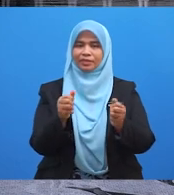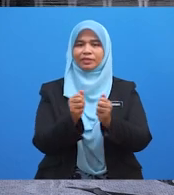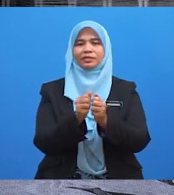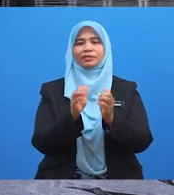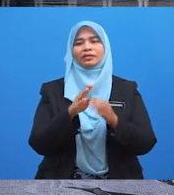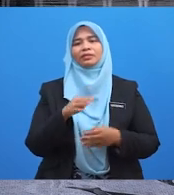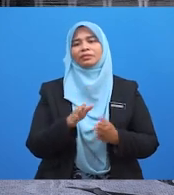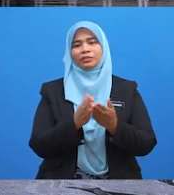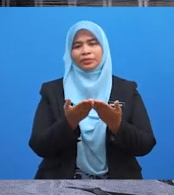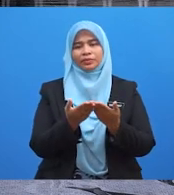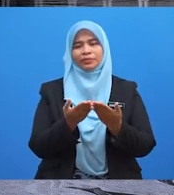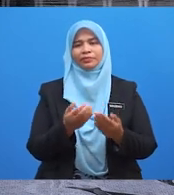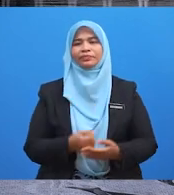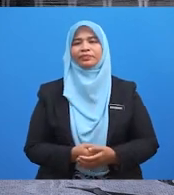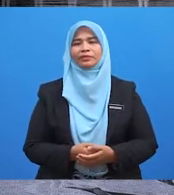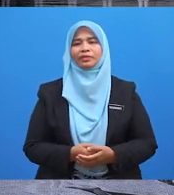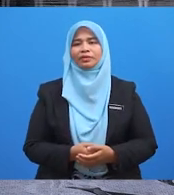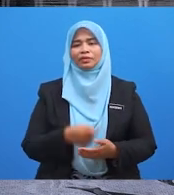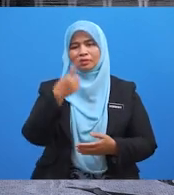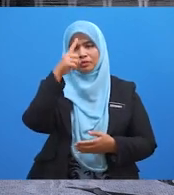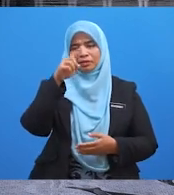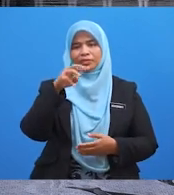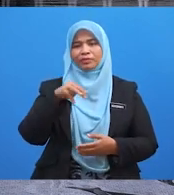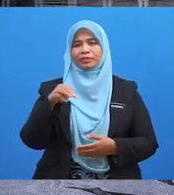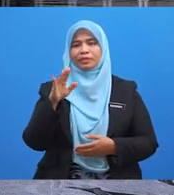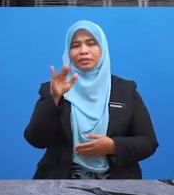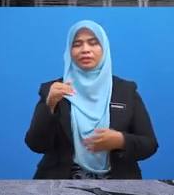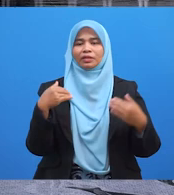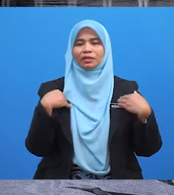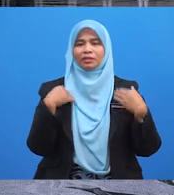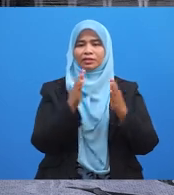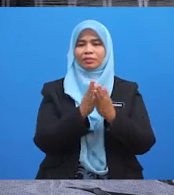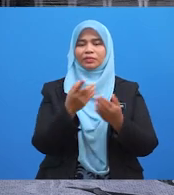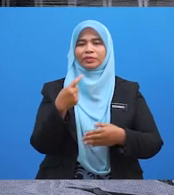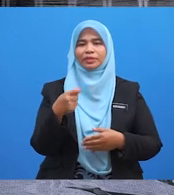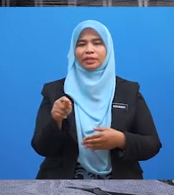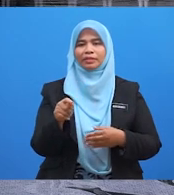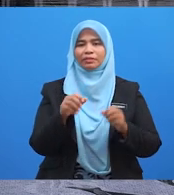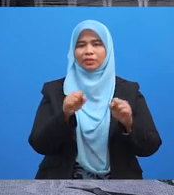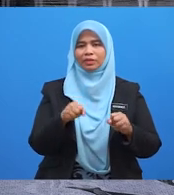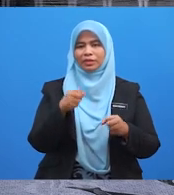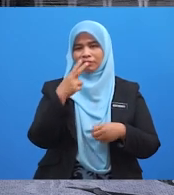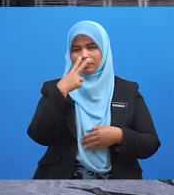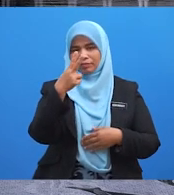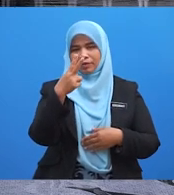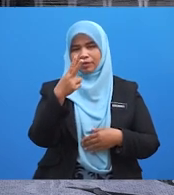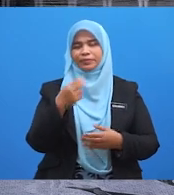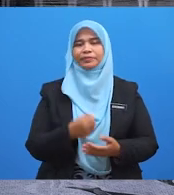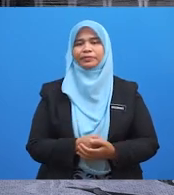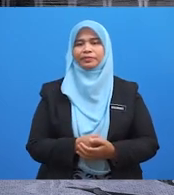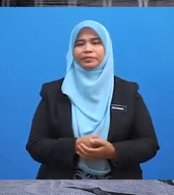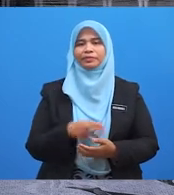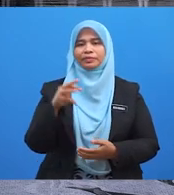alat tulis? Bagi murid-murid yang mempunyai buku teks pendidikan Islam tingkatan 5, bolehlah merujuk